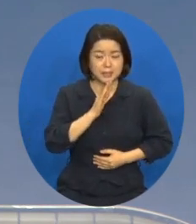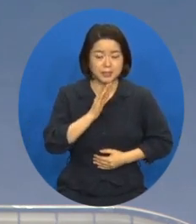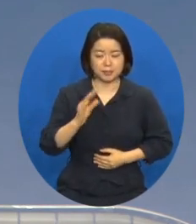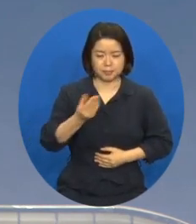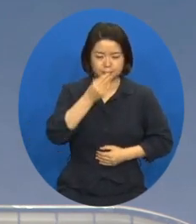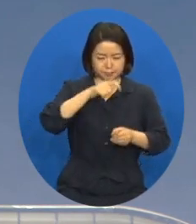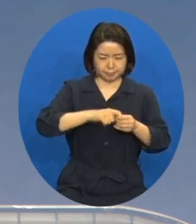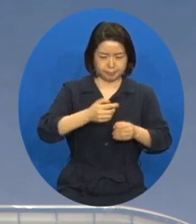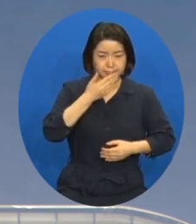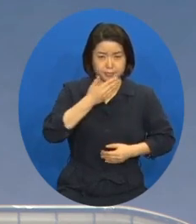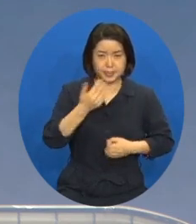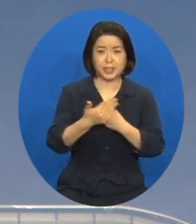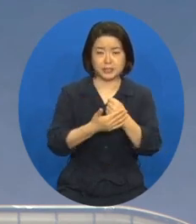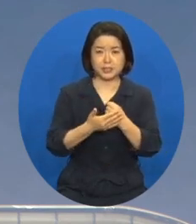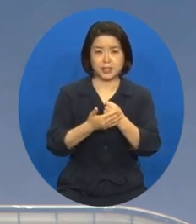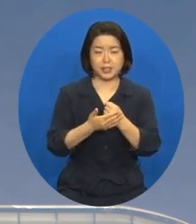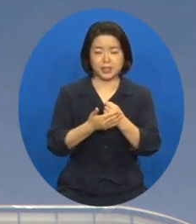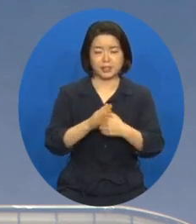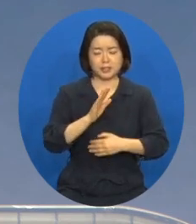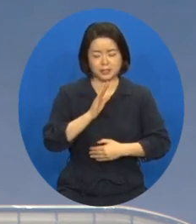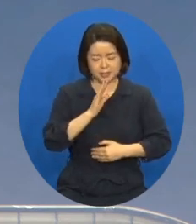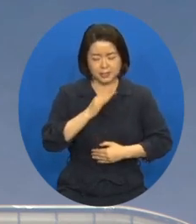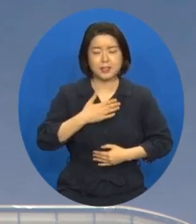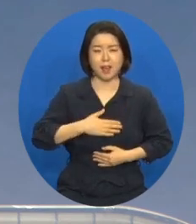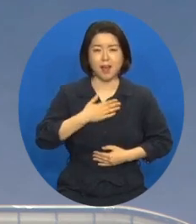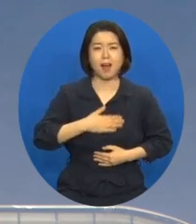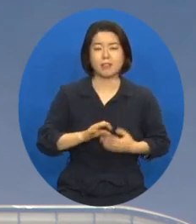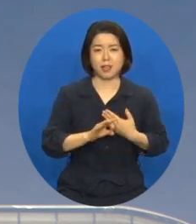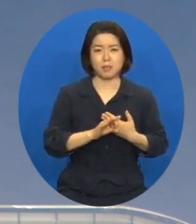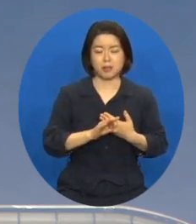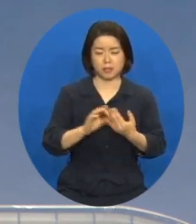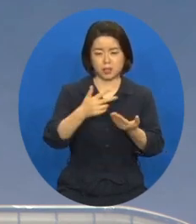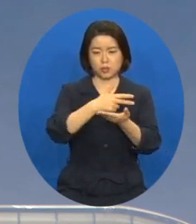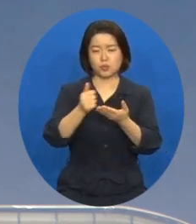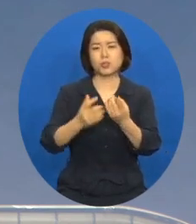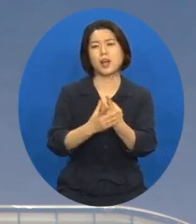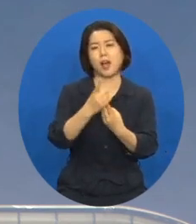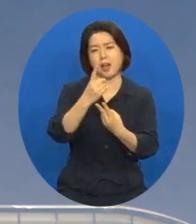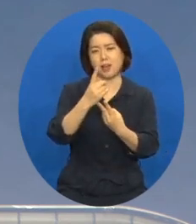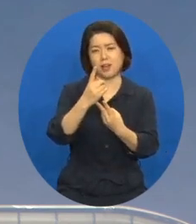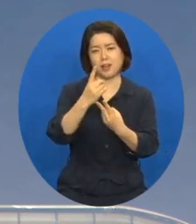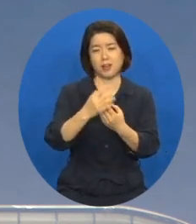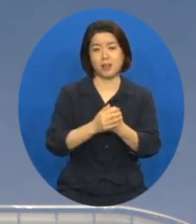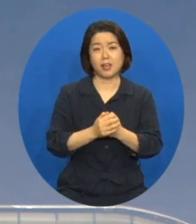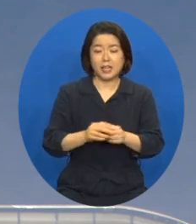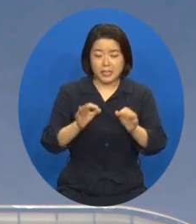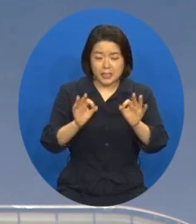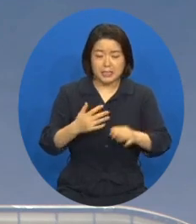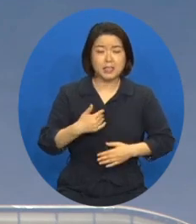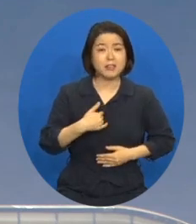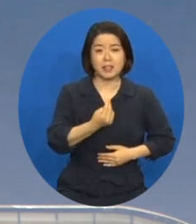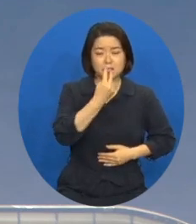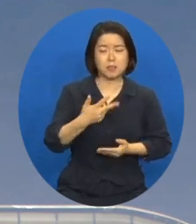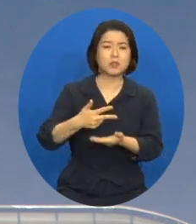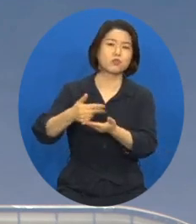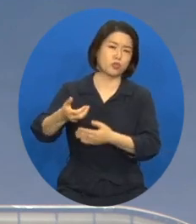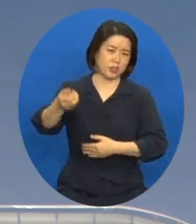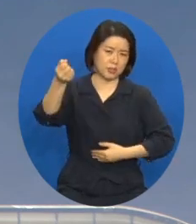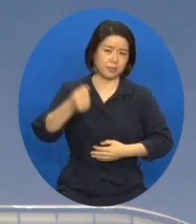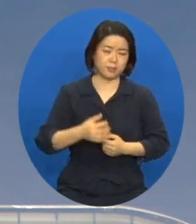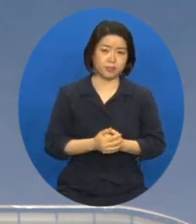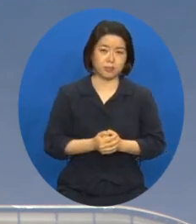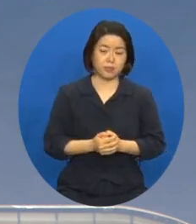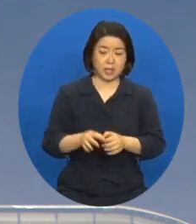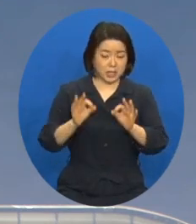성찬의 은혜를 정말 안다면 주님과 하나 되는 거예요. 이제는 내 생명은 주님이에요.